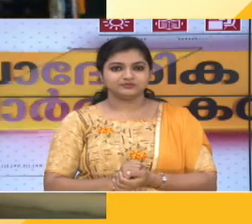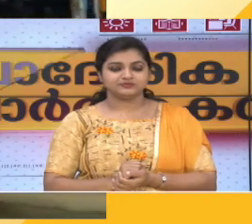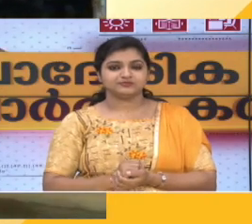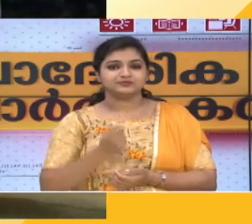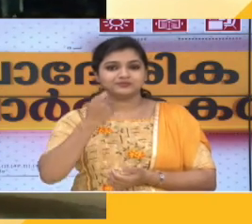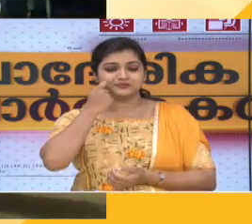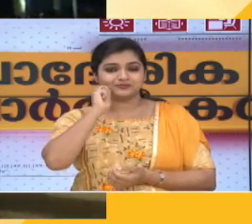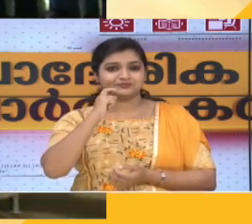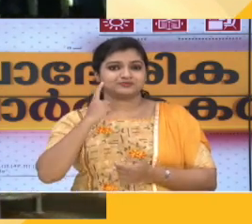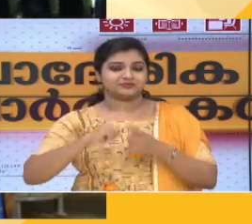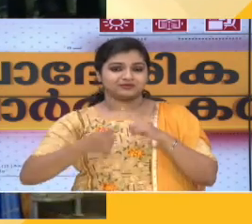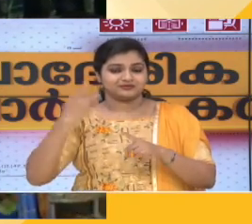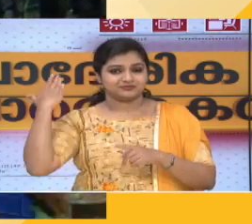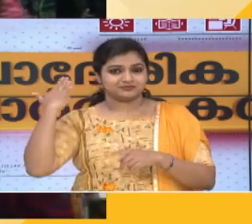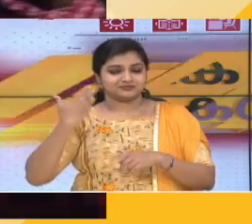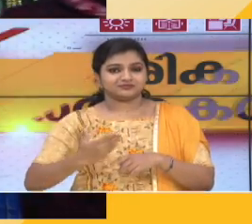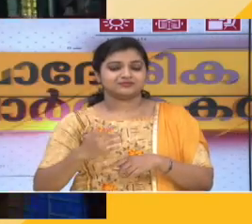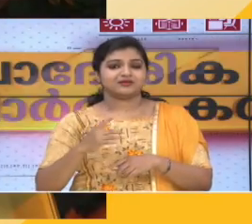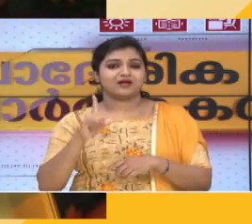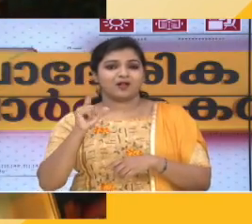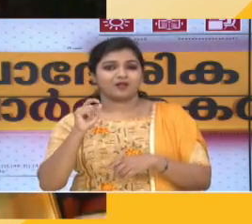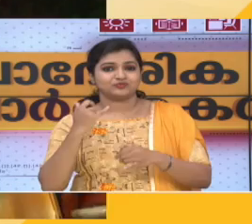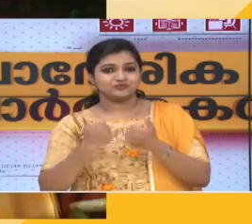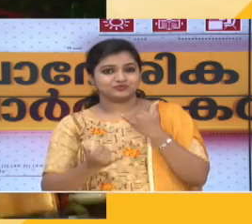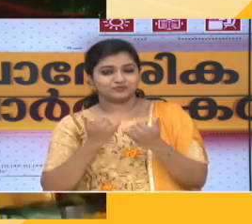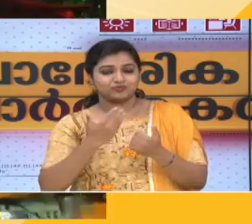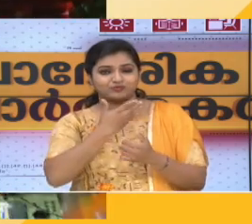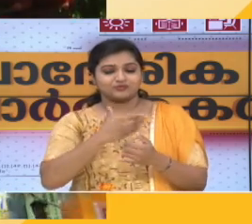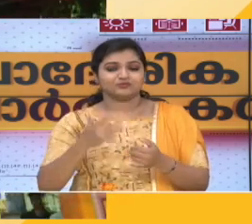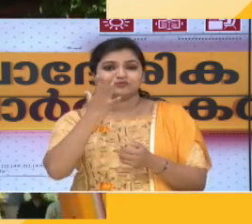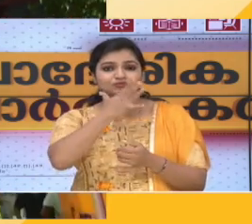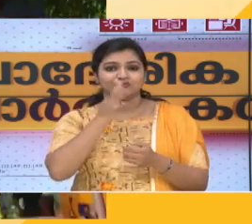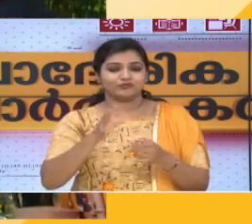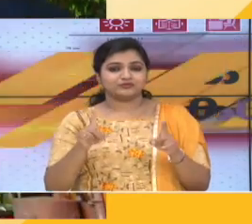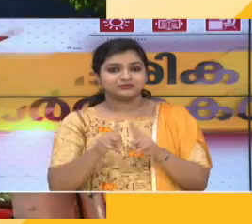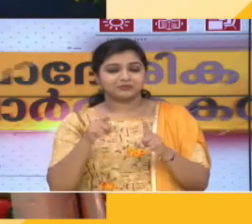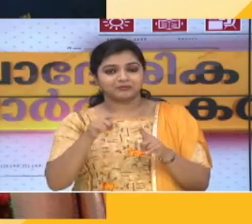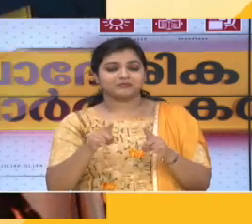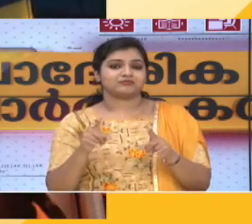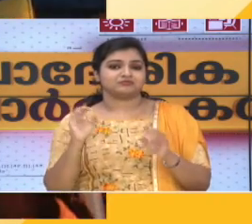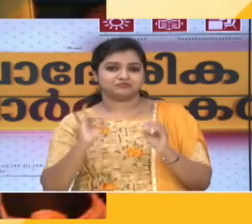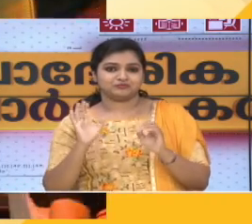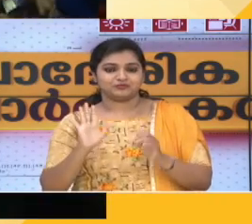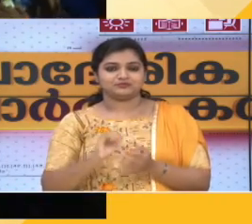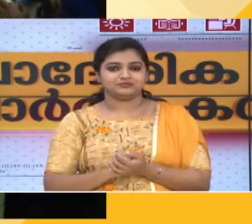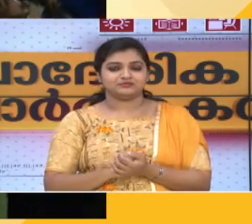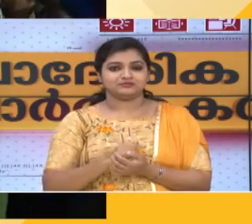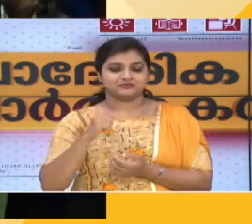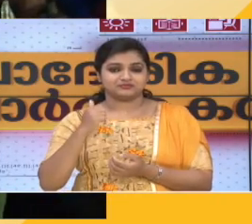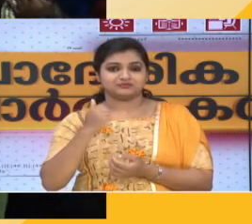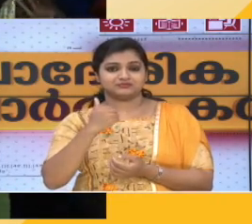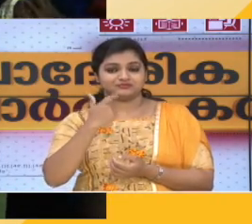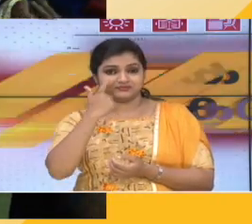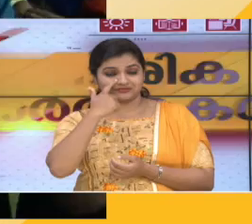മാനവരാശി ഇന്നോളം കേട്ട പ്രണയകഥകളിൽ ഇത്ര കണ്ട സുന്ദരമായൊന്ന് മറ്റൊന്നുണ്ടാകില്ല. താൻ